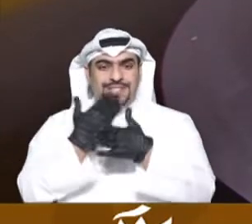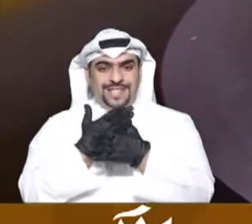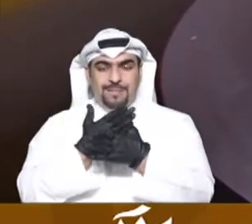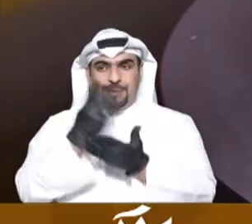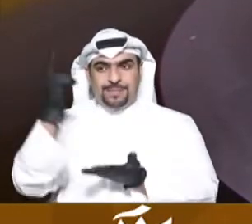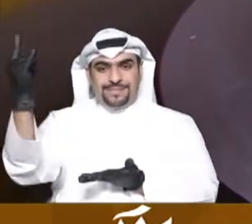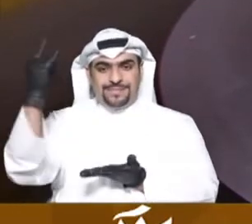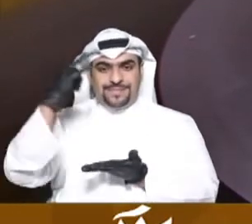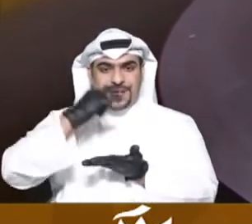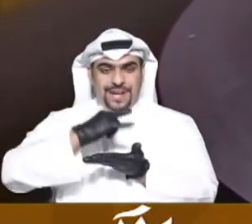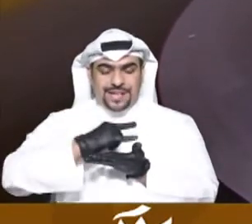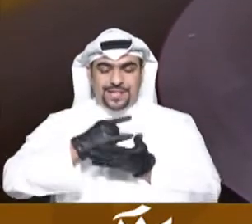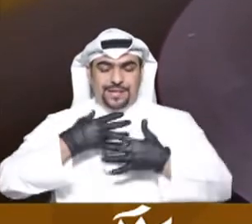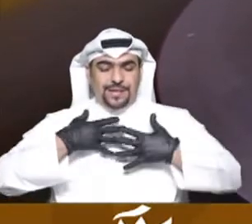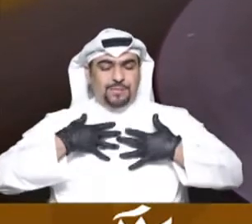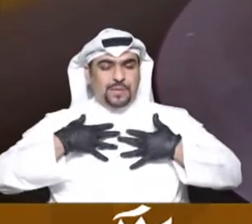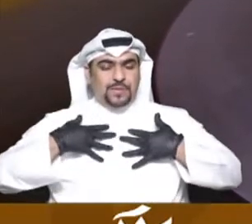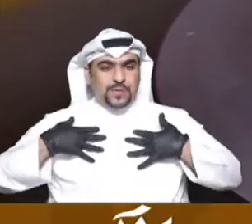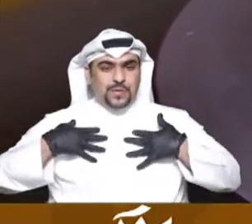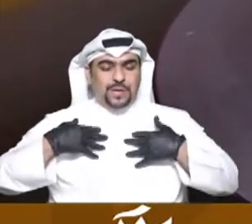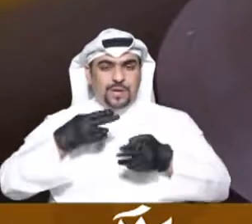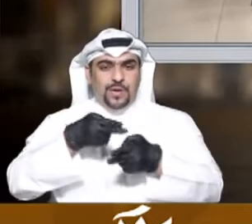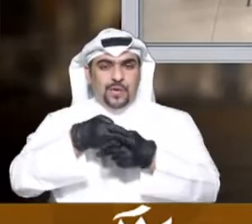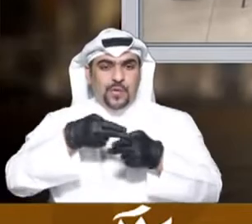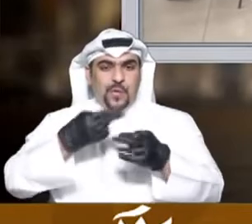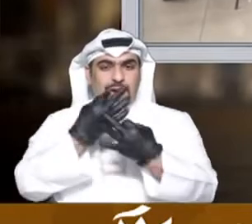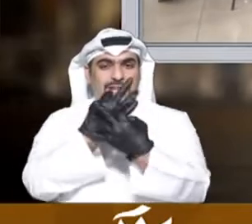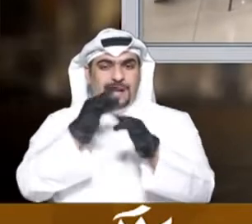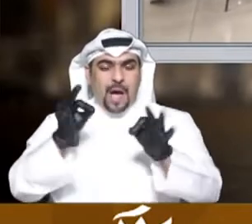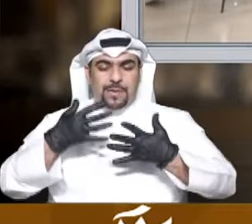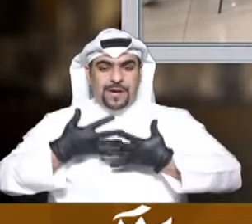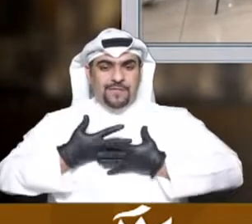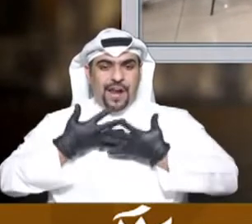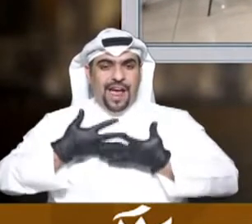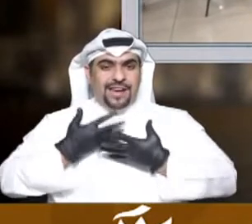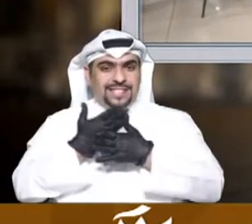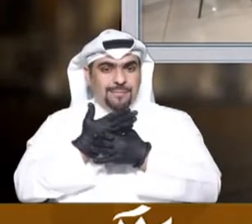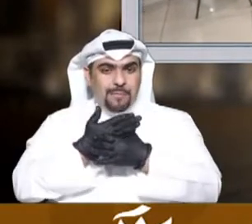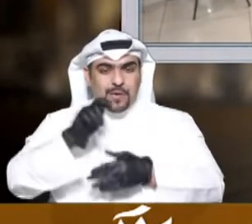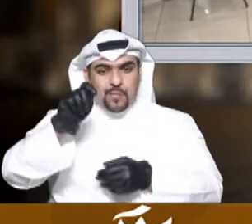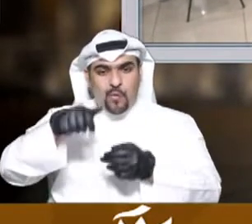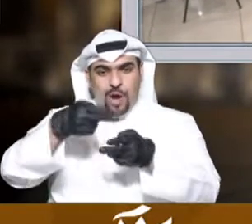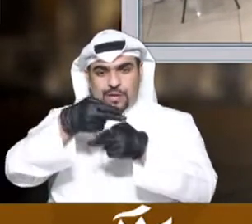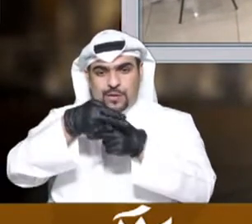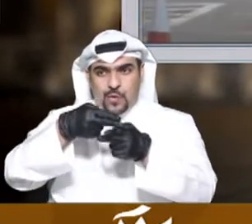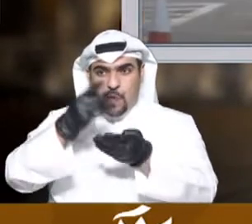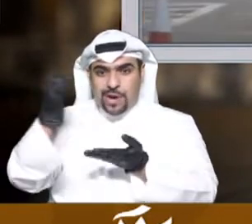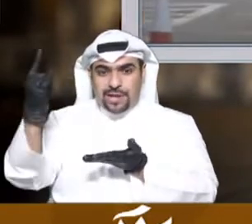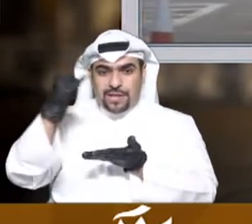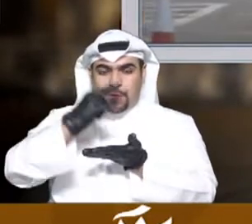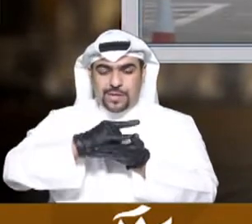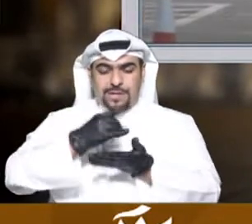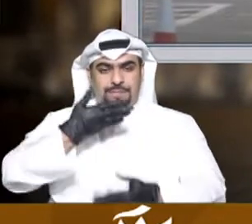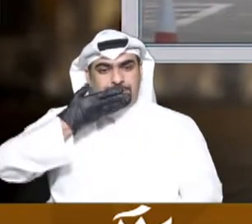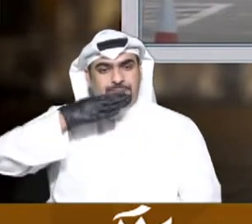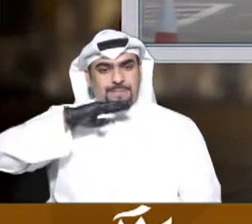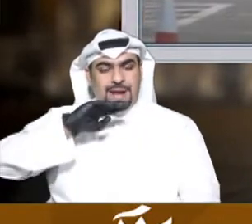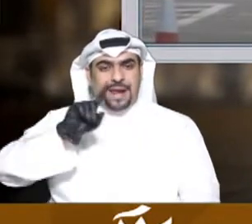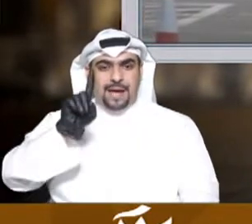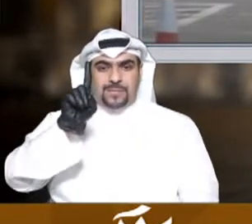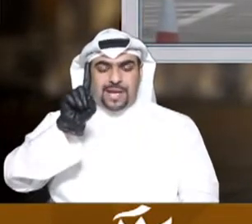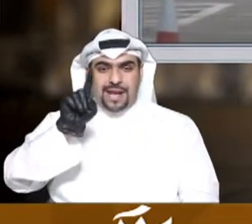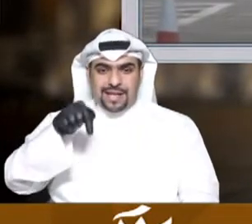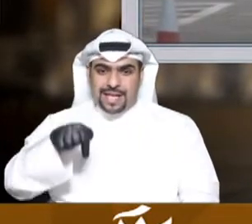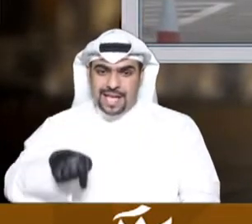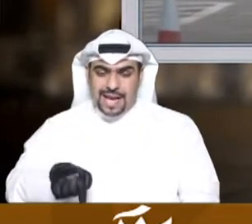احنا هذا الشيء اللي مستانسين يعني فيه. طبعا جهود قاعد تقوم فيها وزاره الداخليه متمثله بالاداره امن المطار